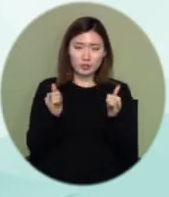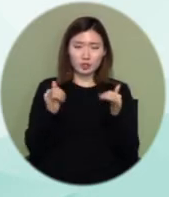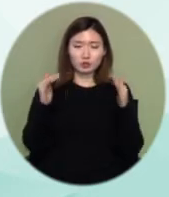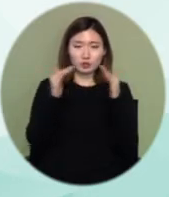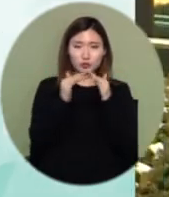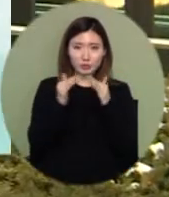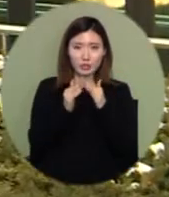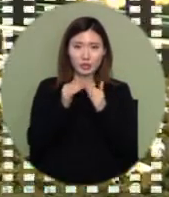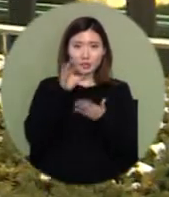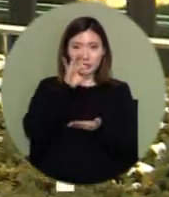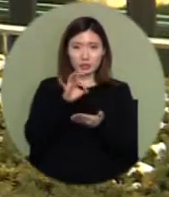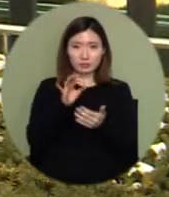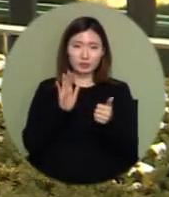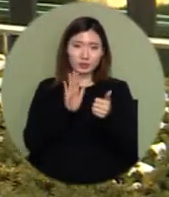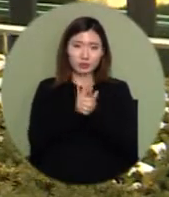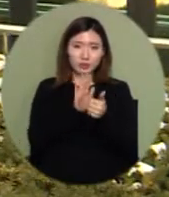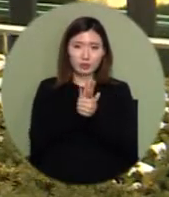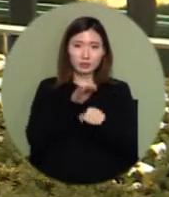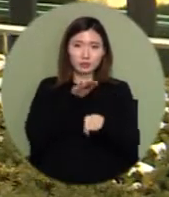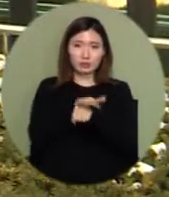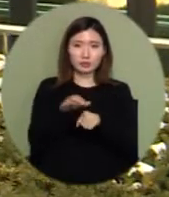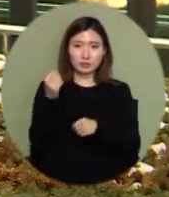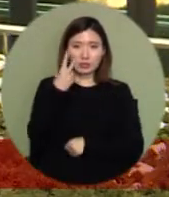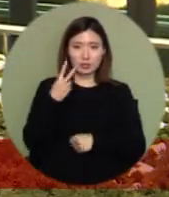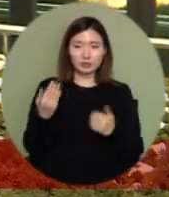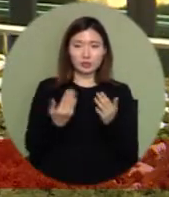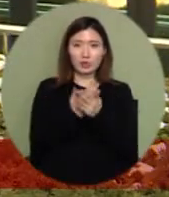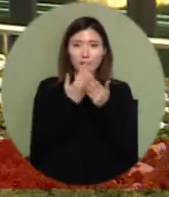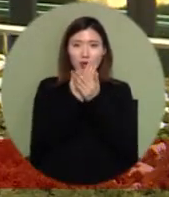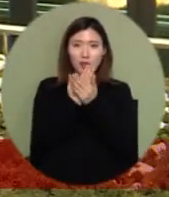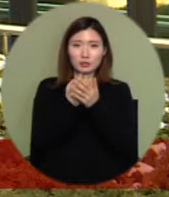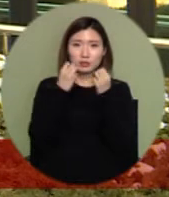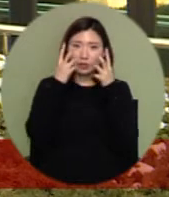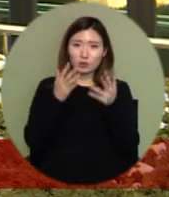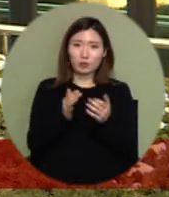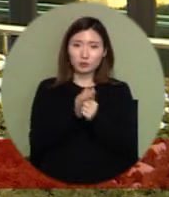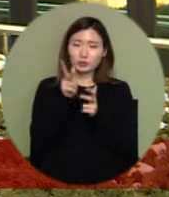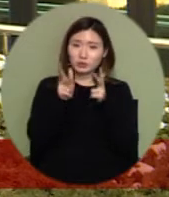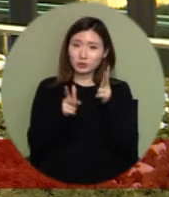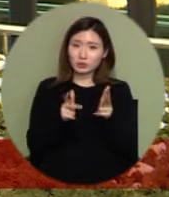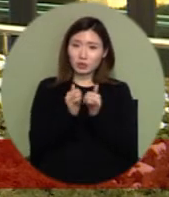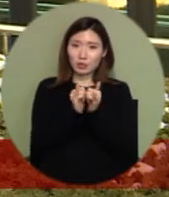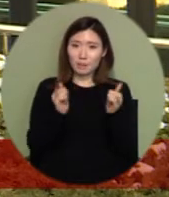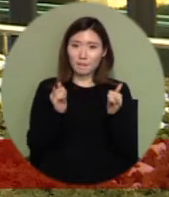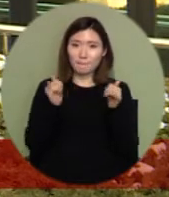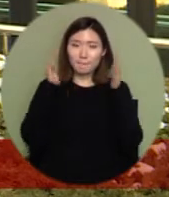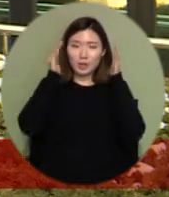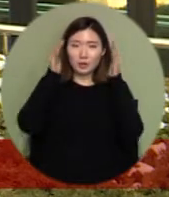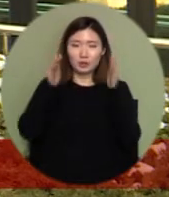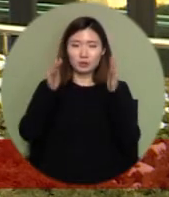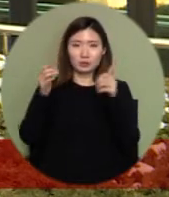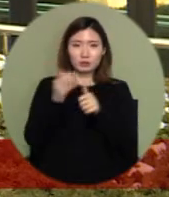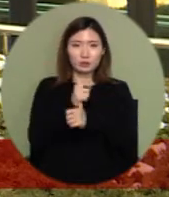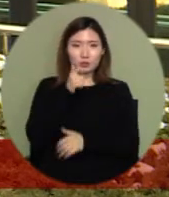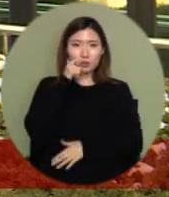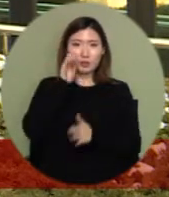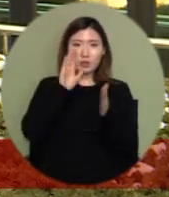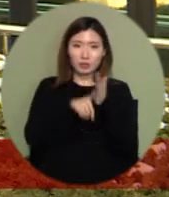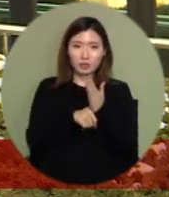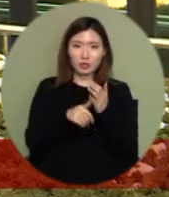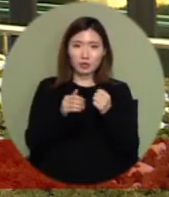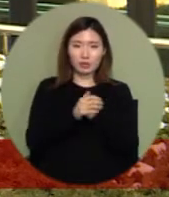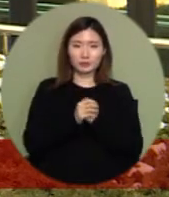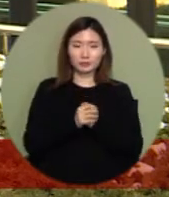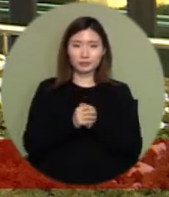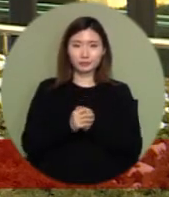지원하는 겁니다 지금 재개발 사업이 새로운 시공자 라든지 사업 수진 방향을 못잡고 있는데 일반 분양 해소